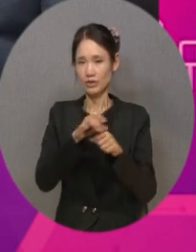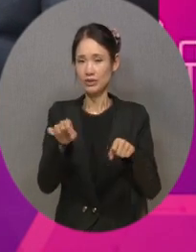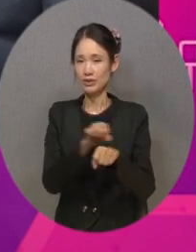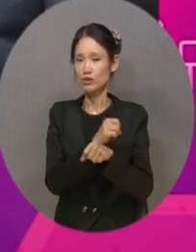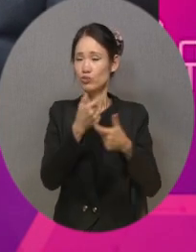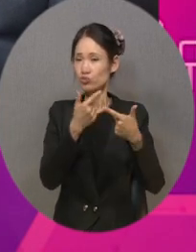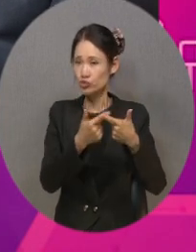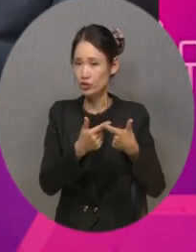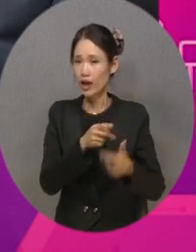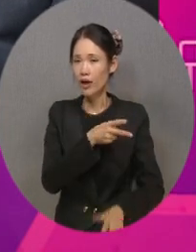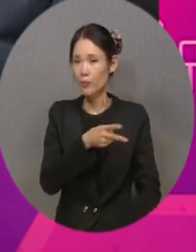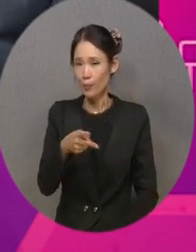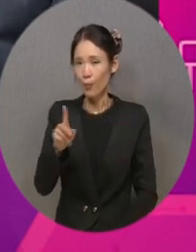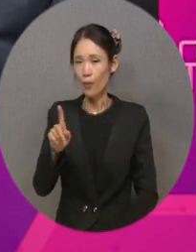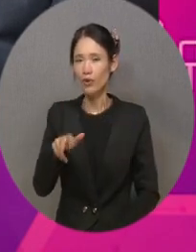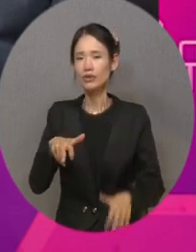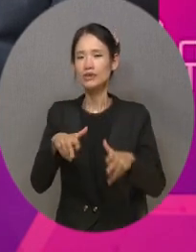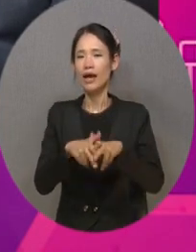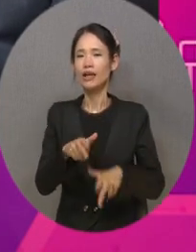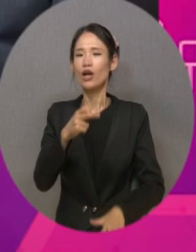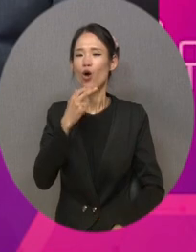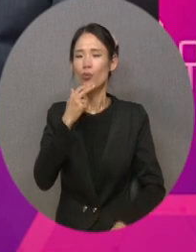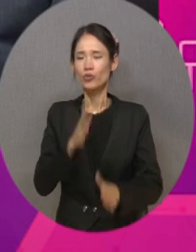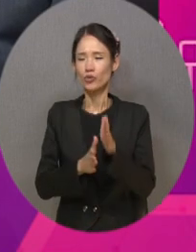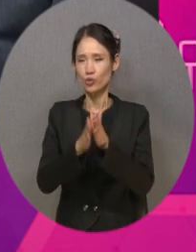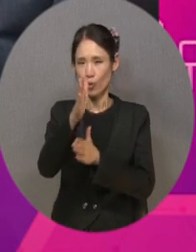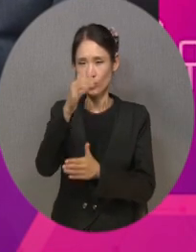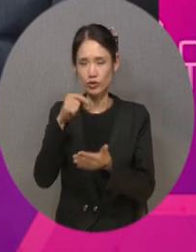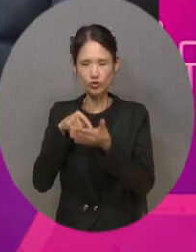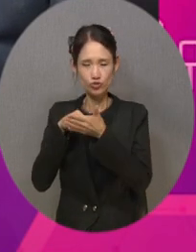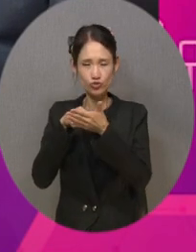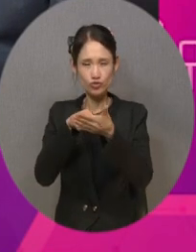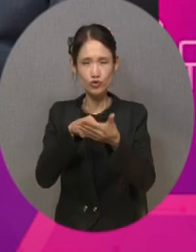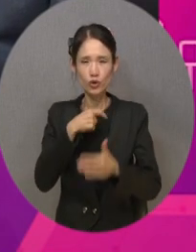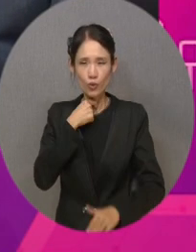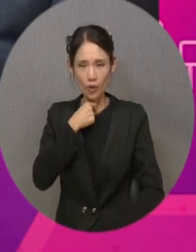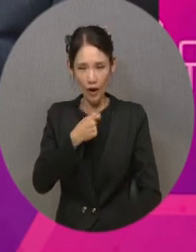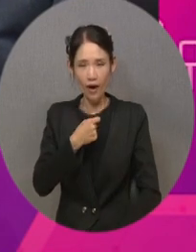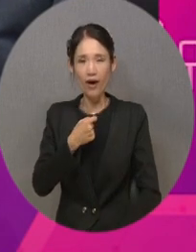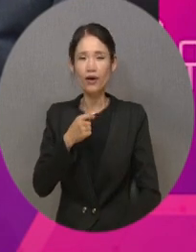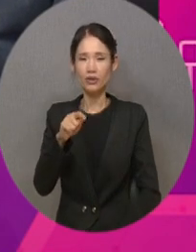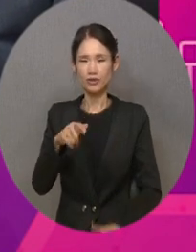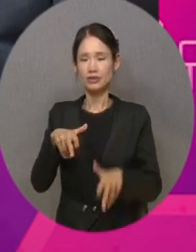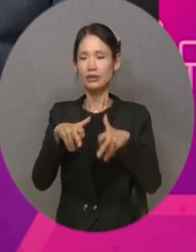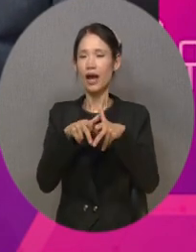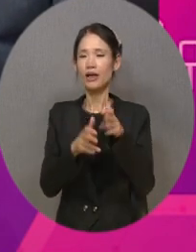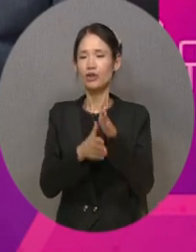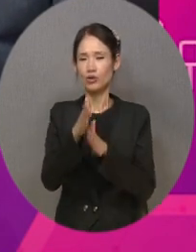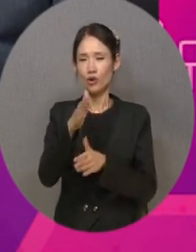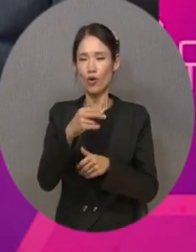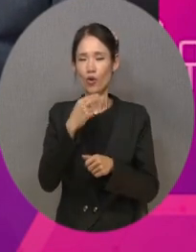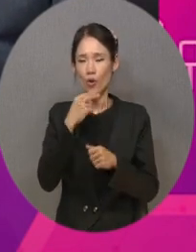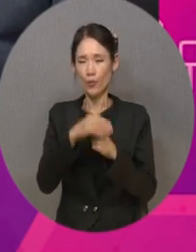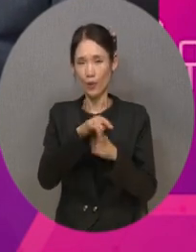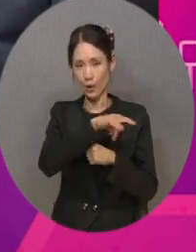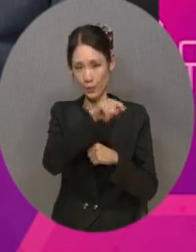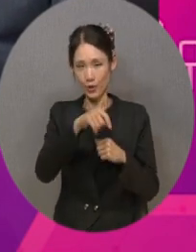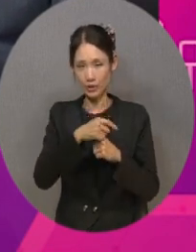이제 무장의 도시를 지향하는데 무장의 도시를 만들고 또